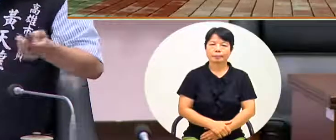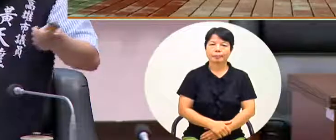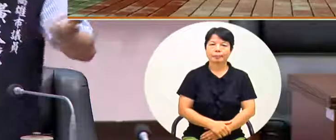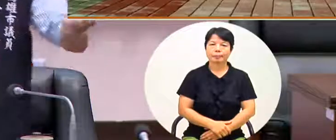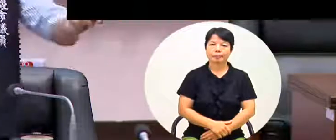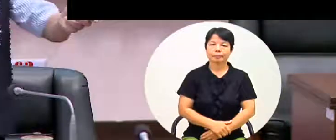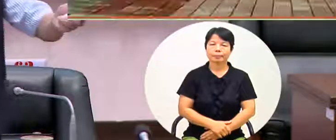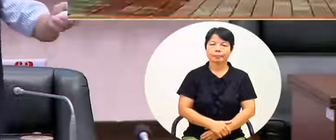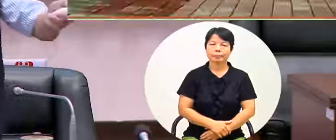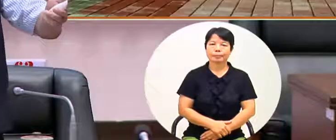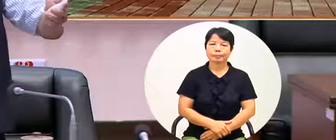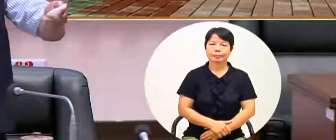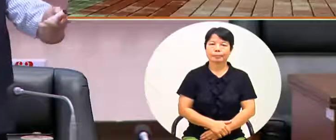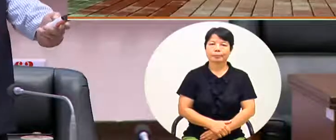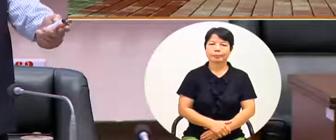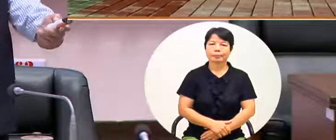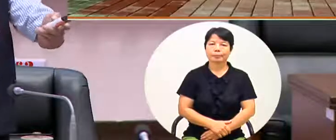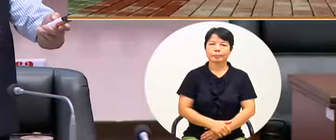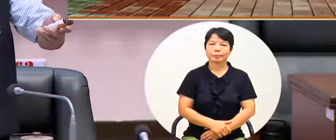没有了。